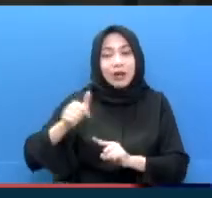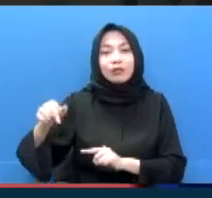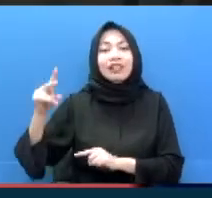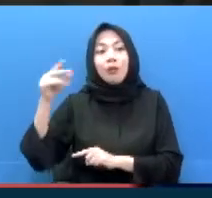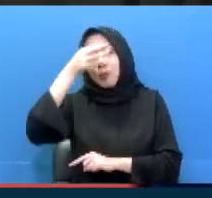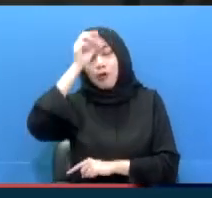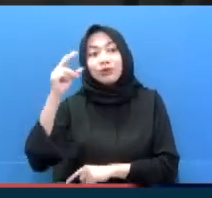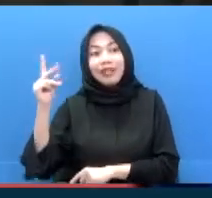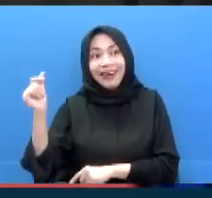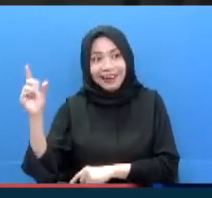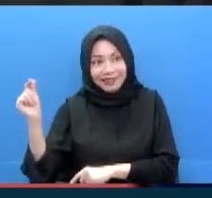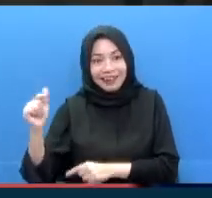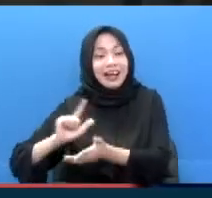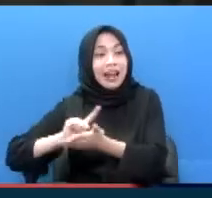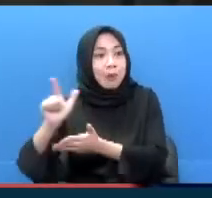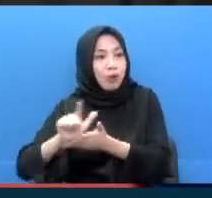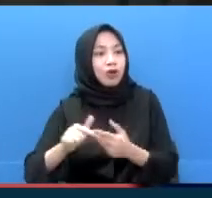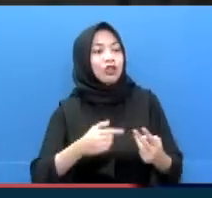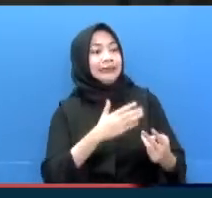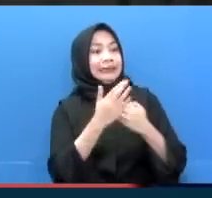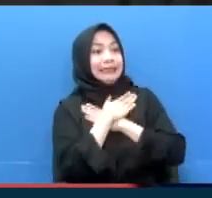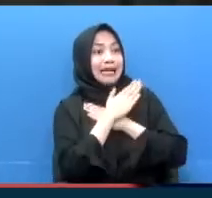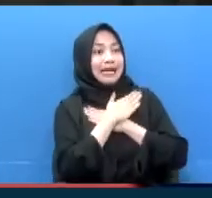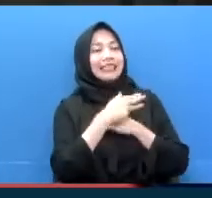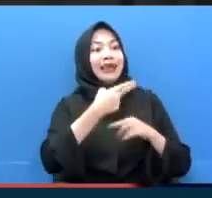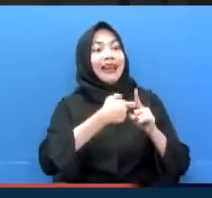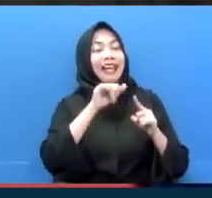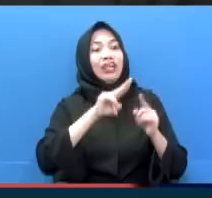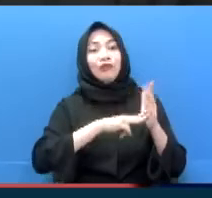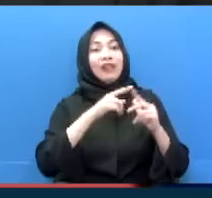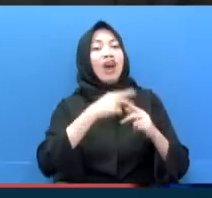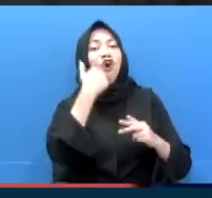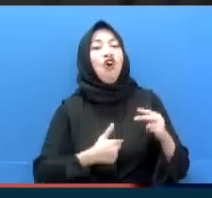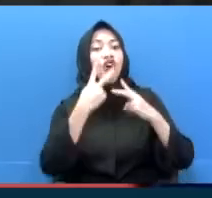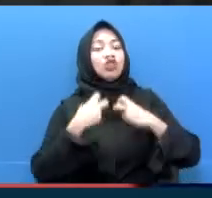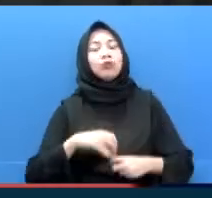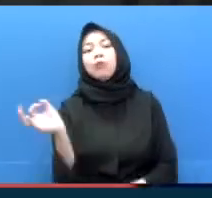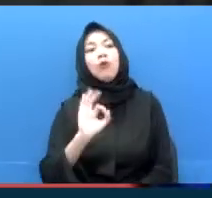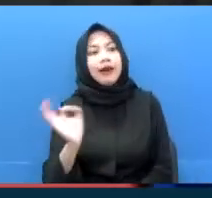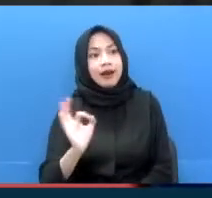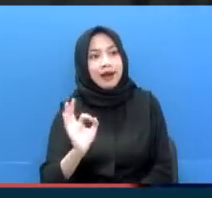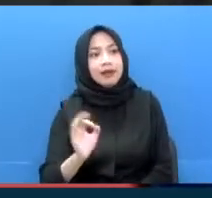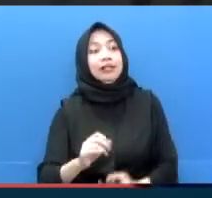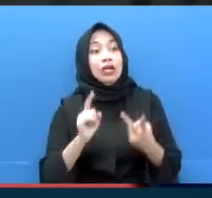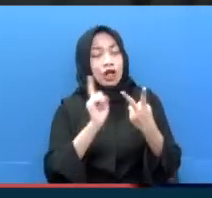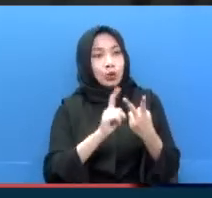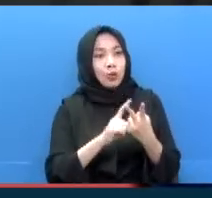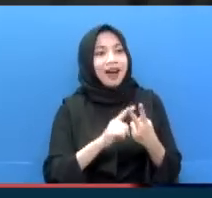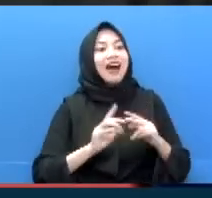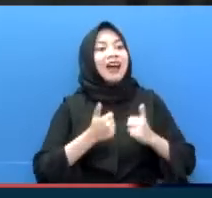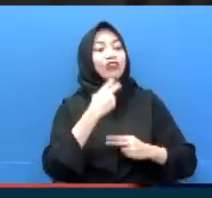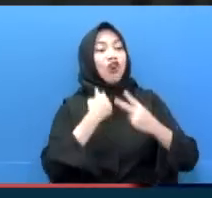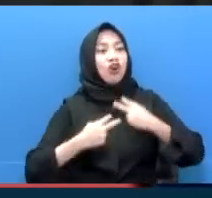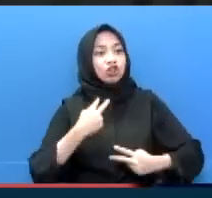terjadinya autopsi hasil autopsinya pisum dengan laporannya Rudiana berbeda Rudiana mengatakan